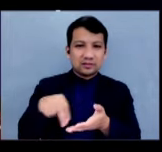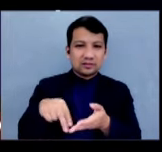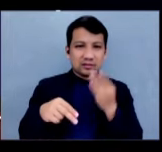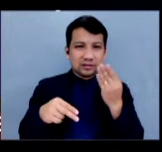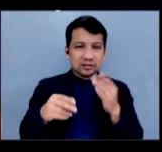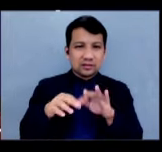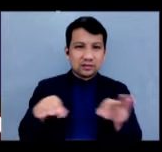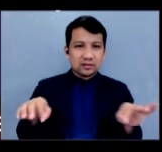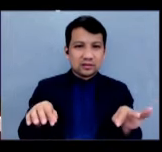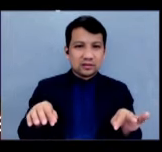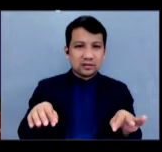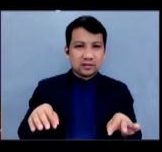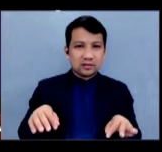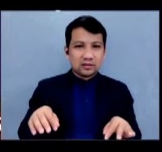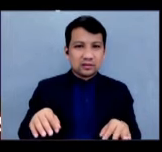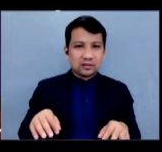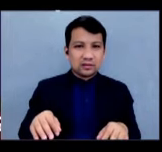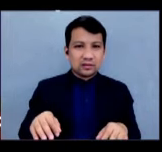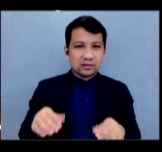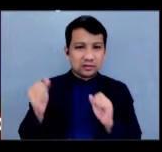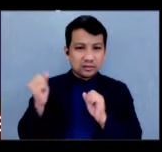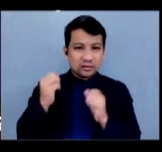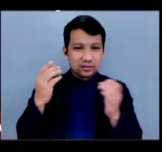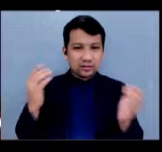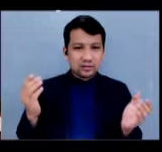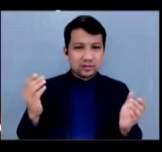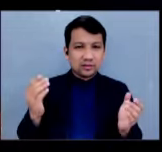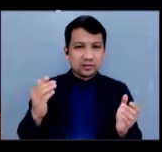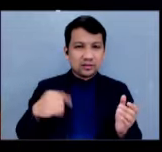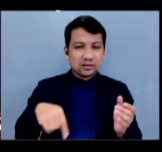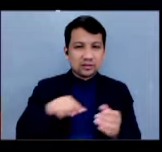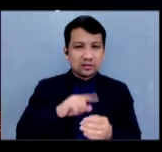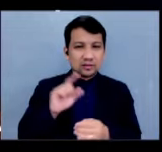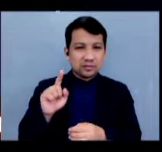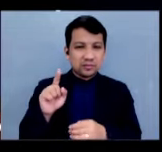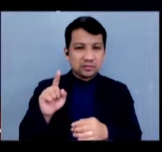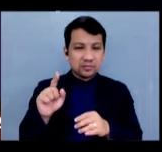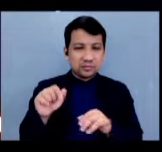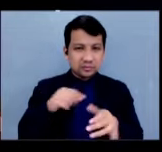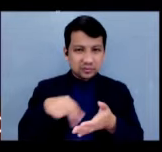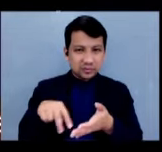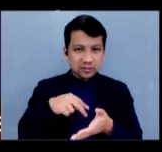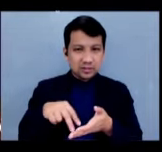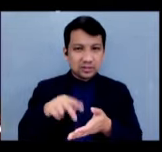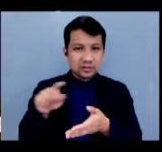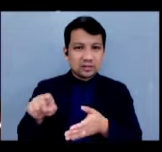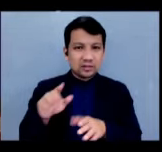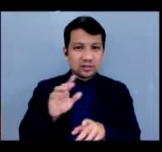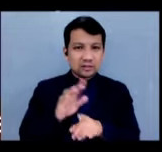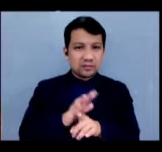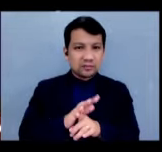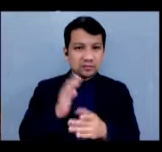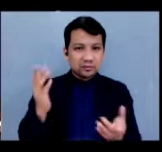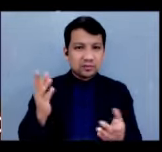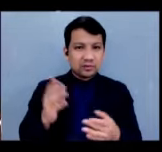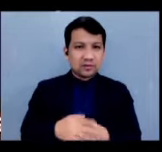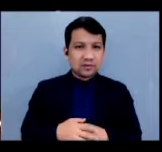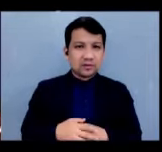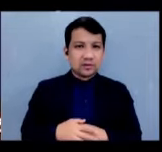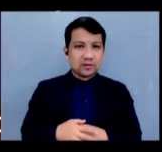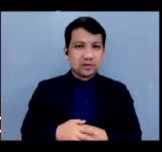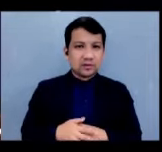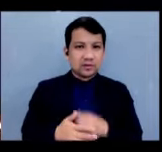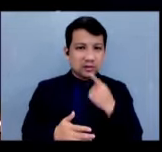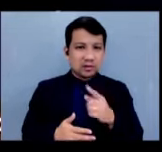ng mga netizen na ito ang lamig sa, ng snow sa labas habang sinasayaw ang Beanie hit song. Oy, puro mascot naman